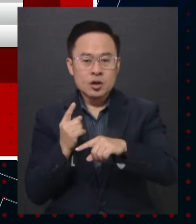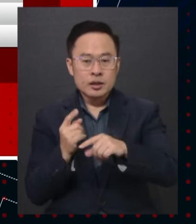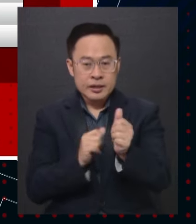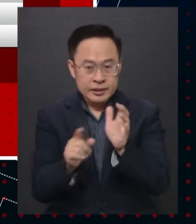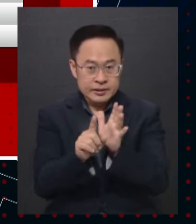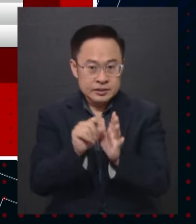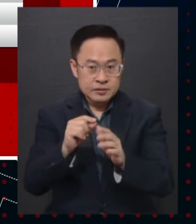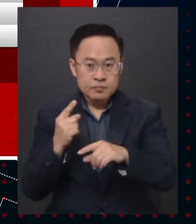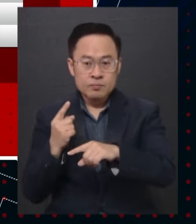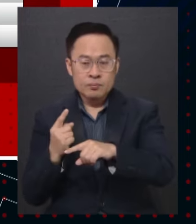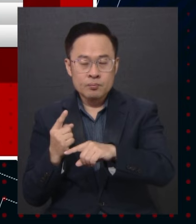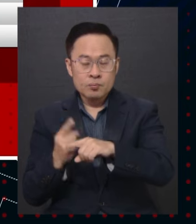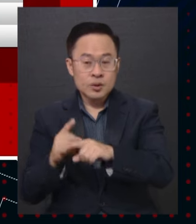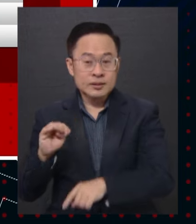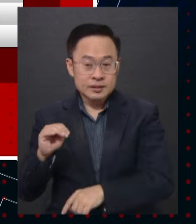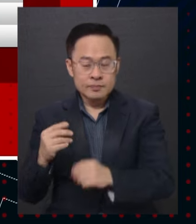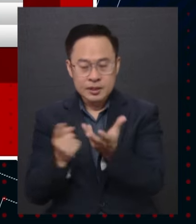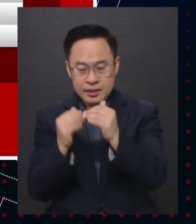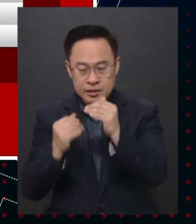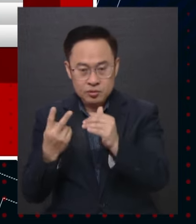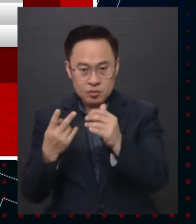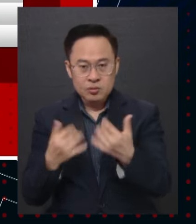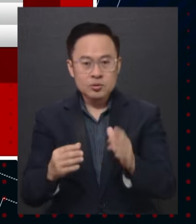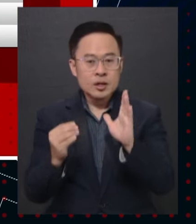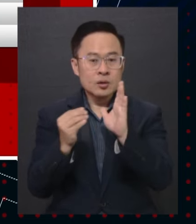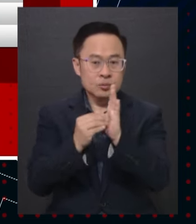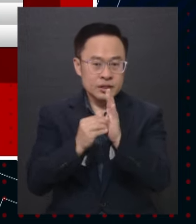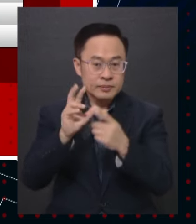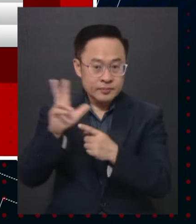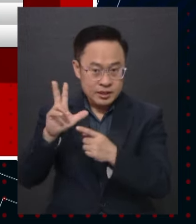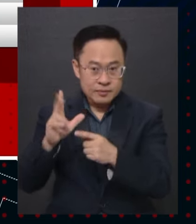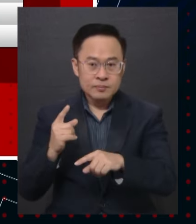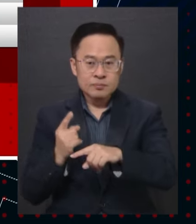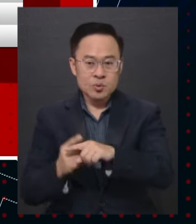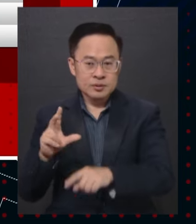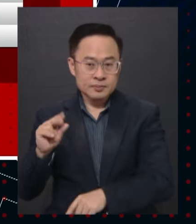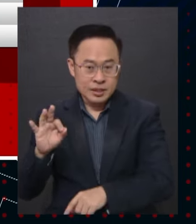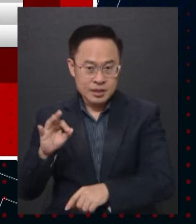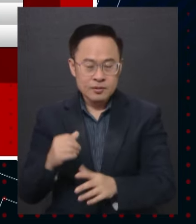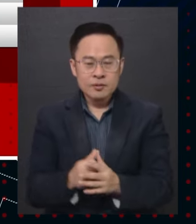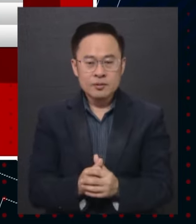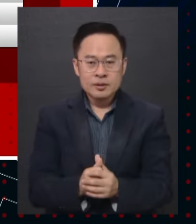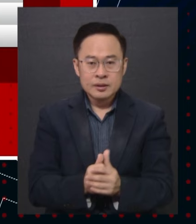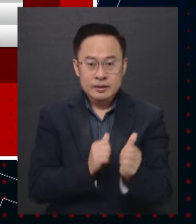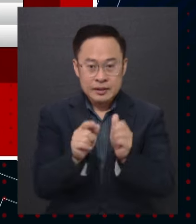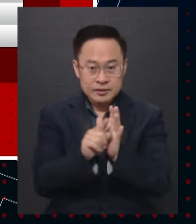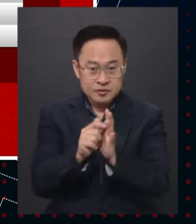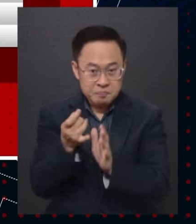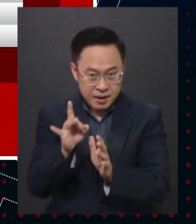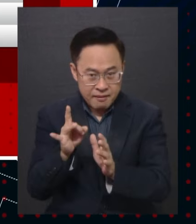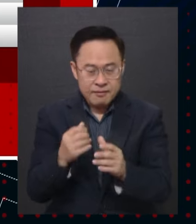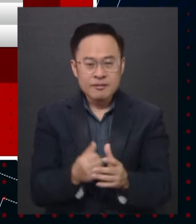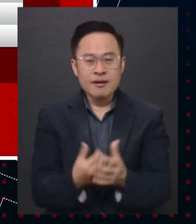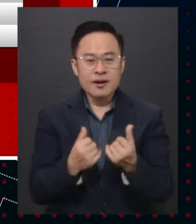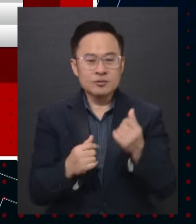แต้มนะครับส่วนทูแบงคอก18นัด39แต้มยังมีเกมตกค้างในมือ1นัดนะฮะส่วน BG ครับอยู่อันดับ